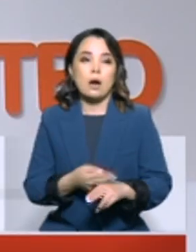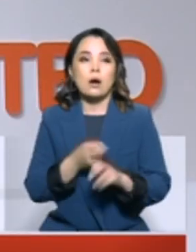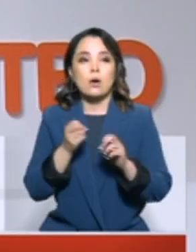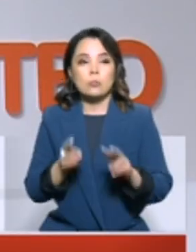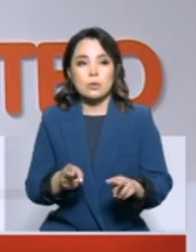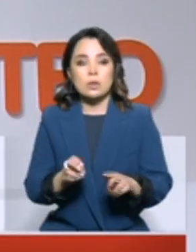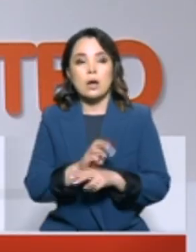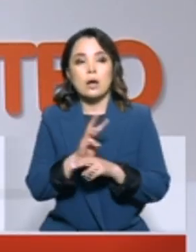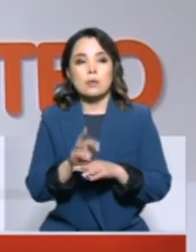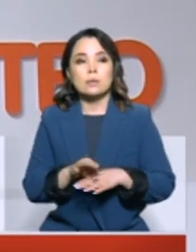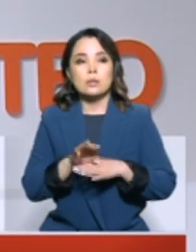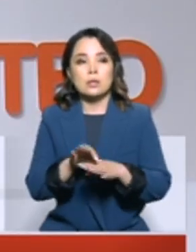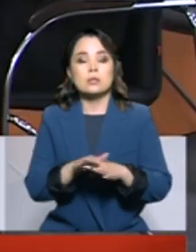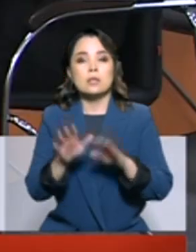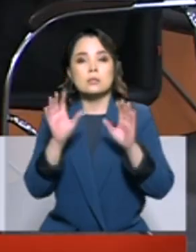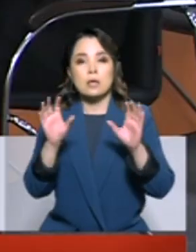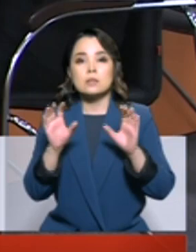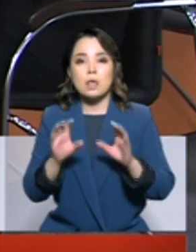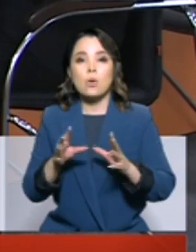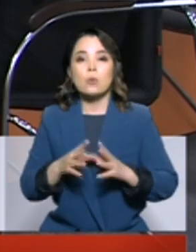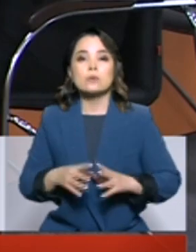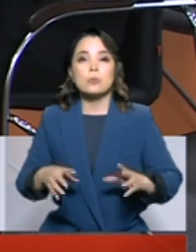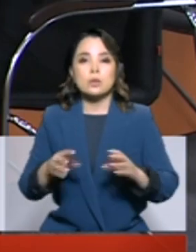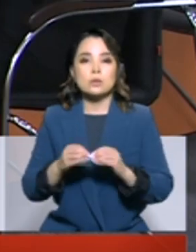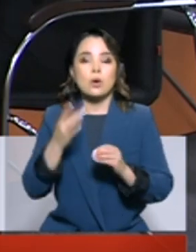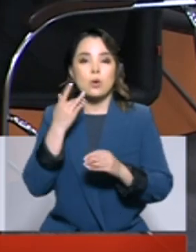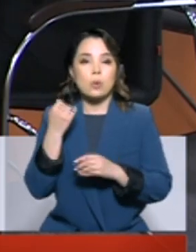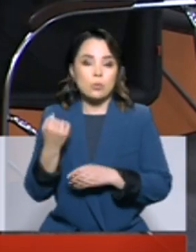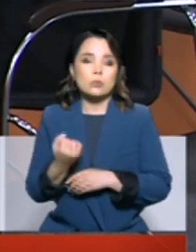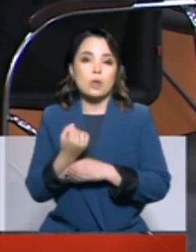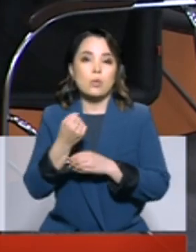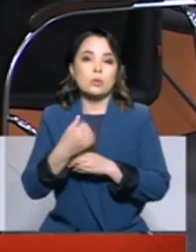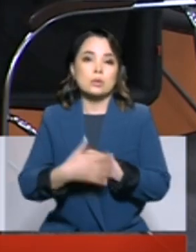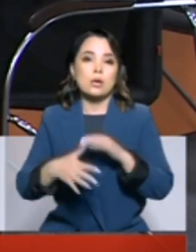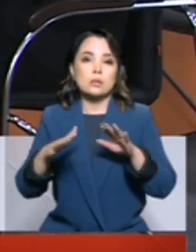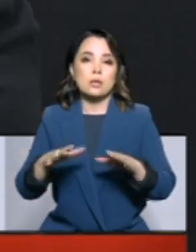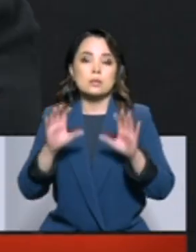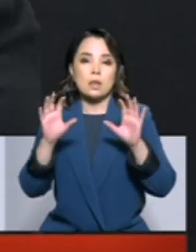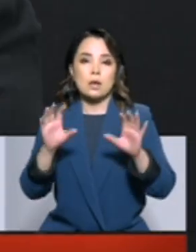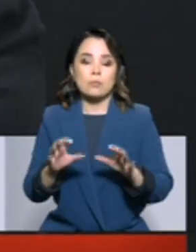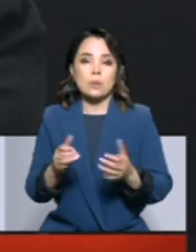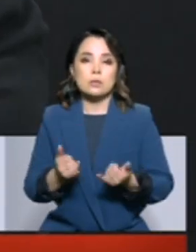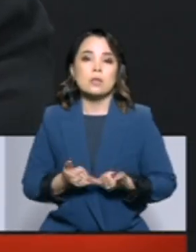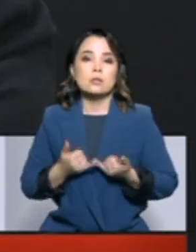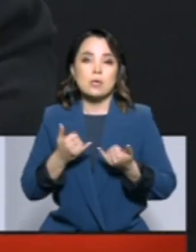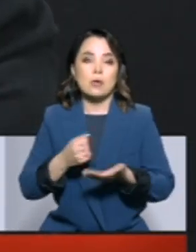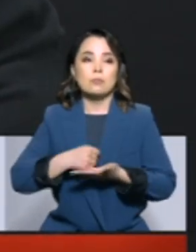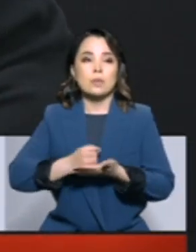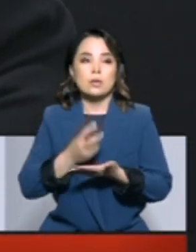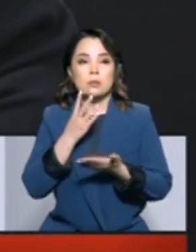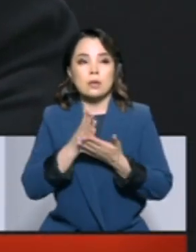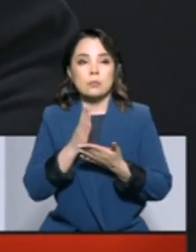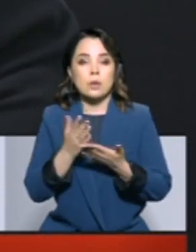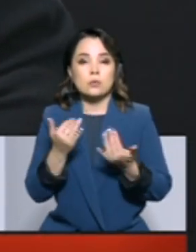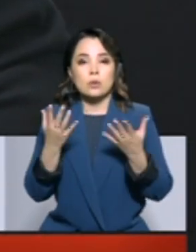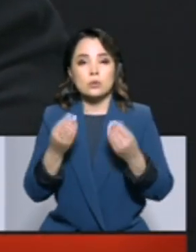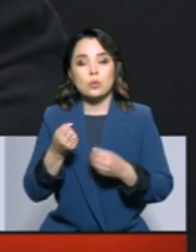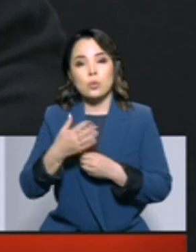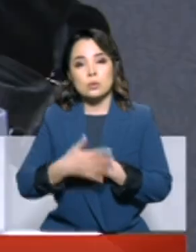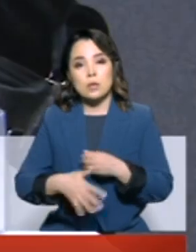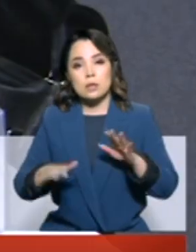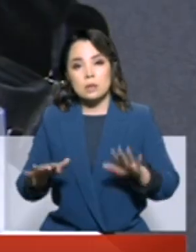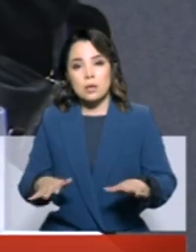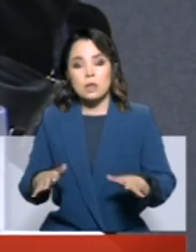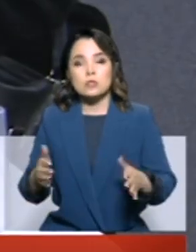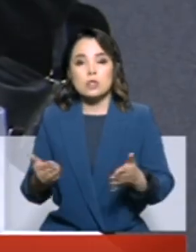қауіпсіздігін қамтамасыз ететін заңда отбасын қолдау орталықтарының заңнамалық мәртебесі бекітілген. Қазір